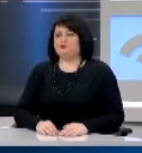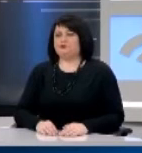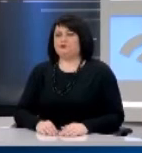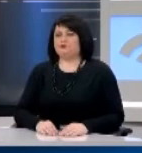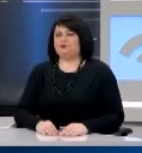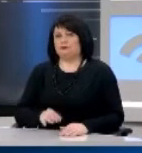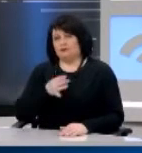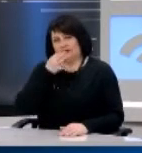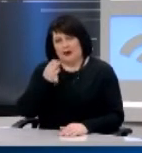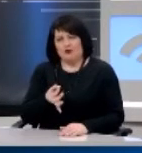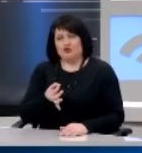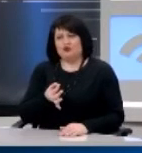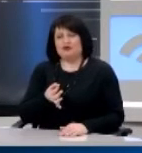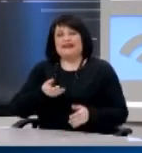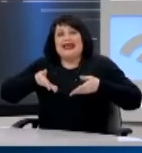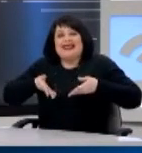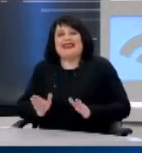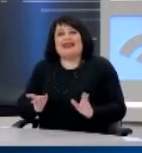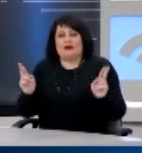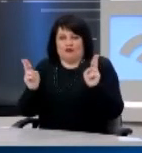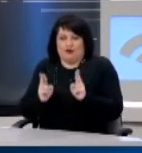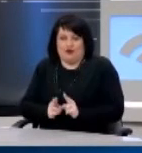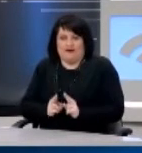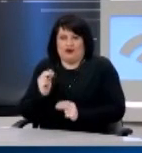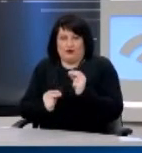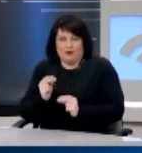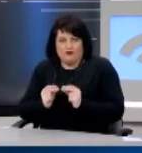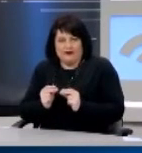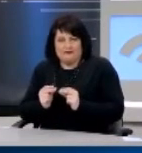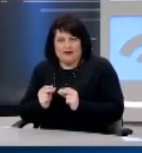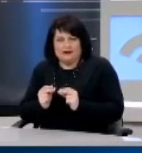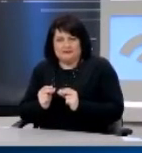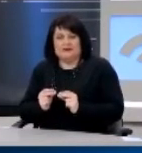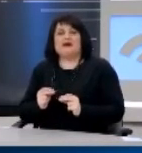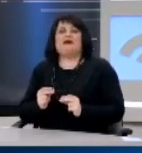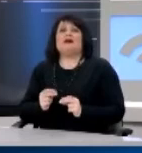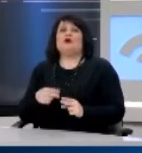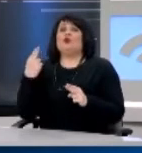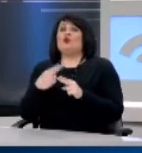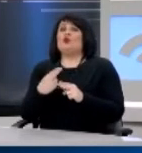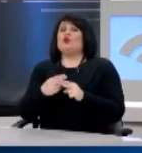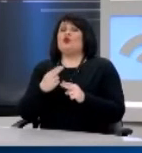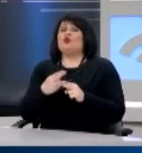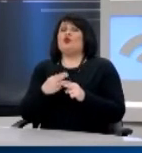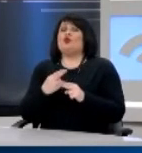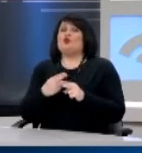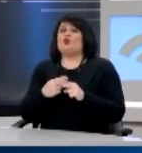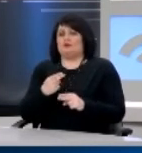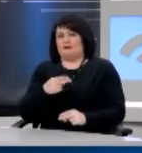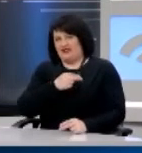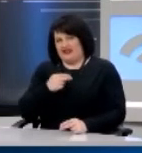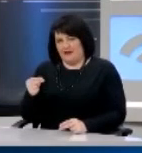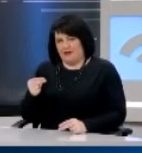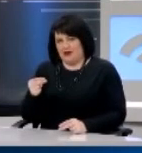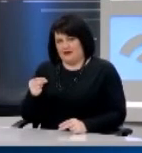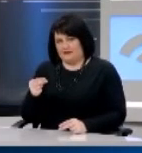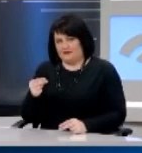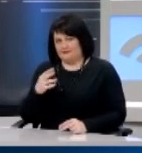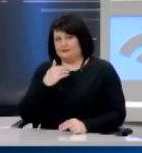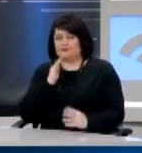παραμένει ένα κεφαλαιόδες ζήτημα, το οποίο δεν μπορεί να ιδωθεί αποσπασματικά. Χρειάζεται πολιτική βούληση, σχέδιο,